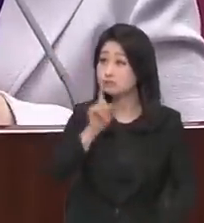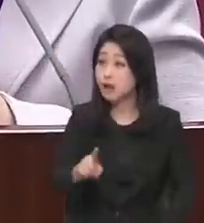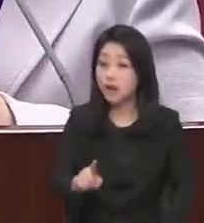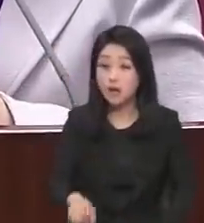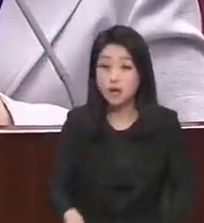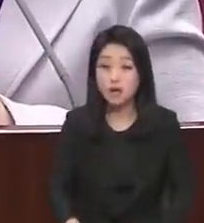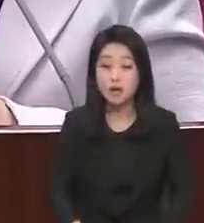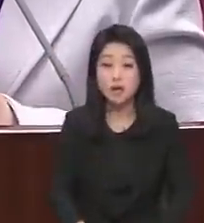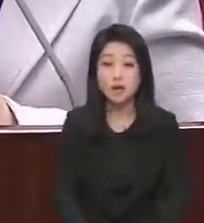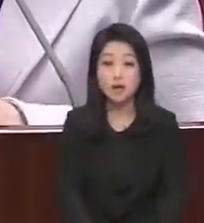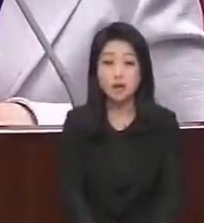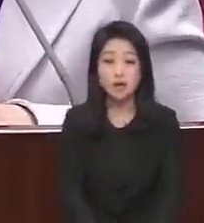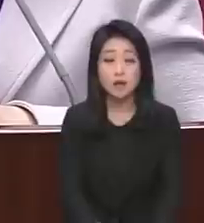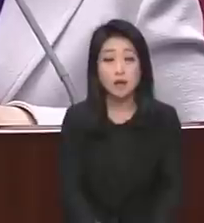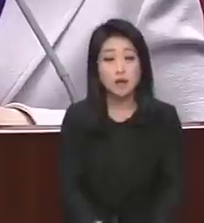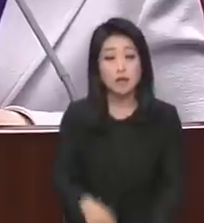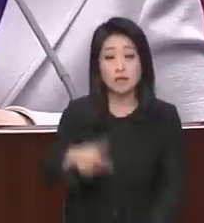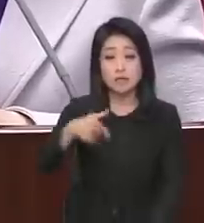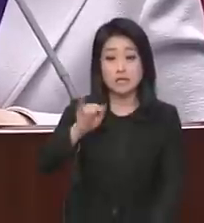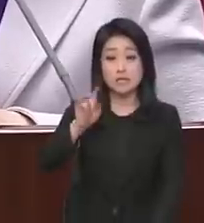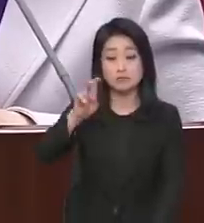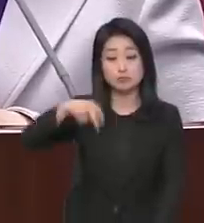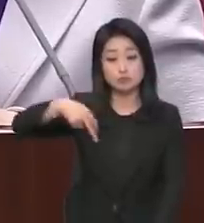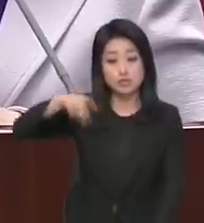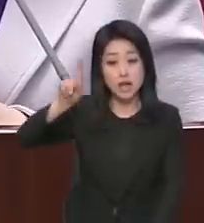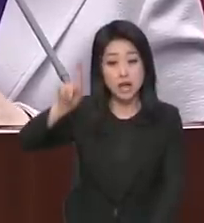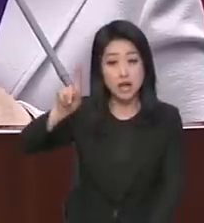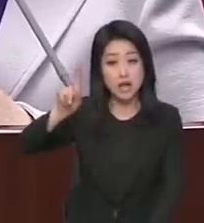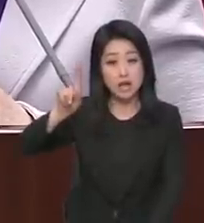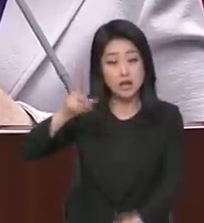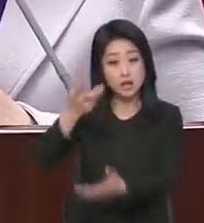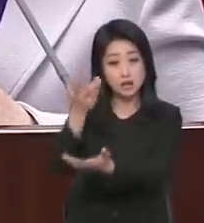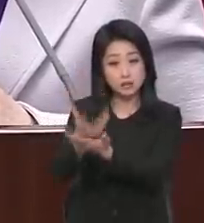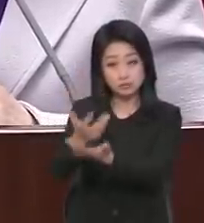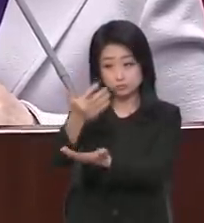답하십시오. 기무사 검토